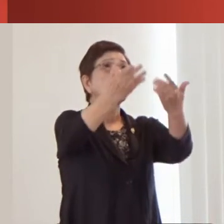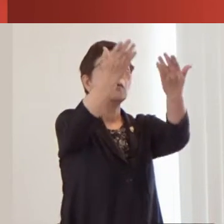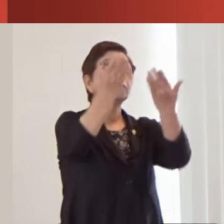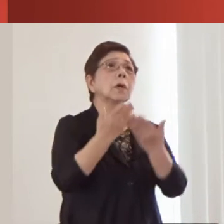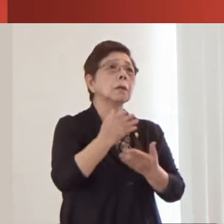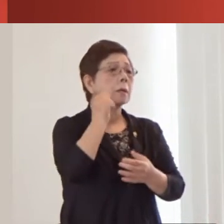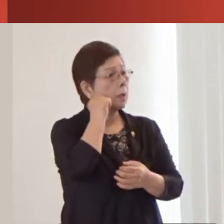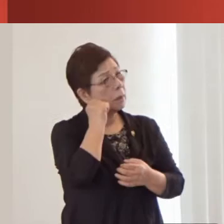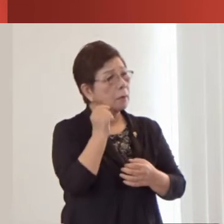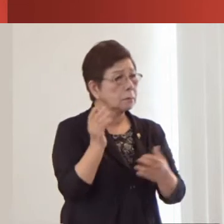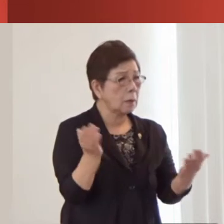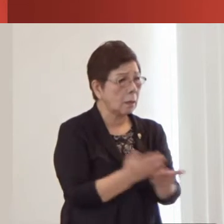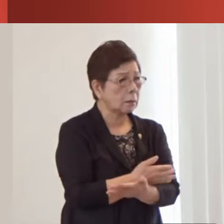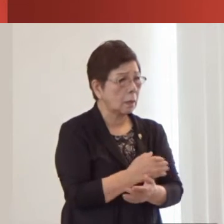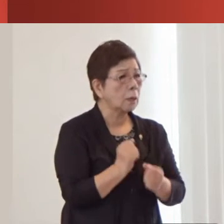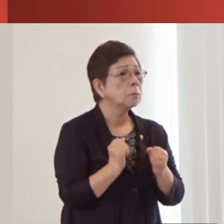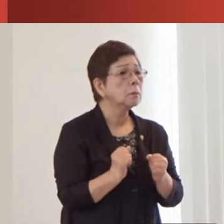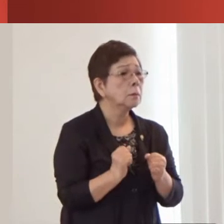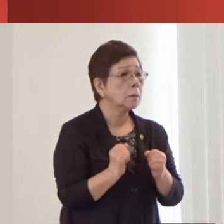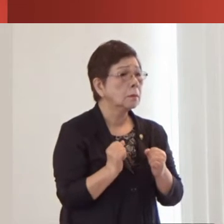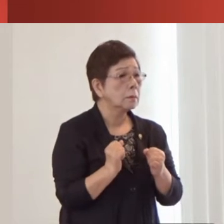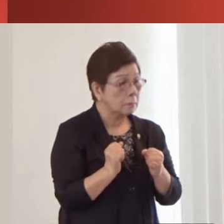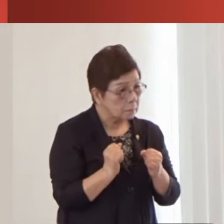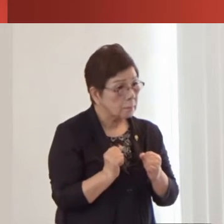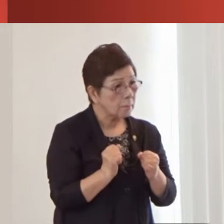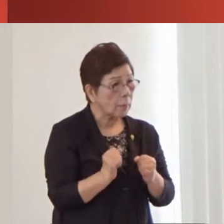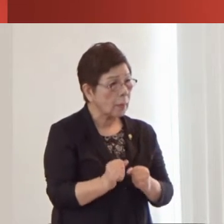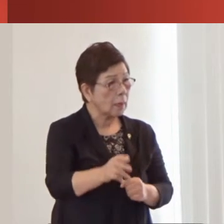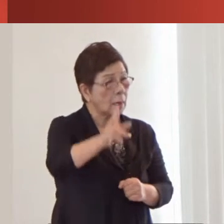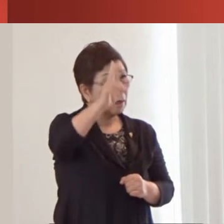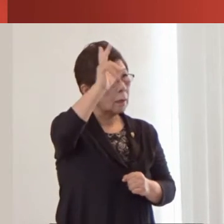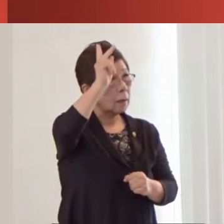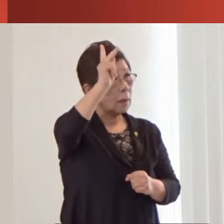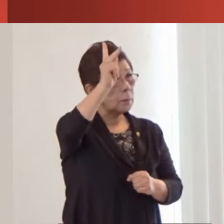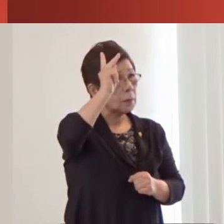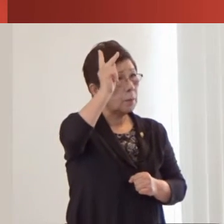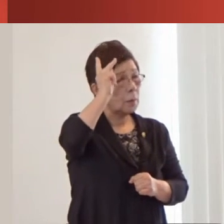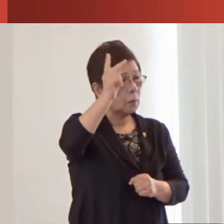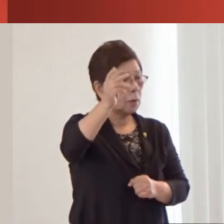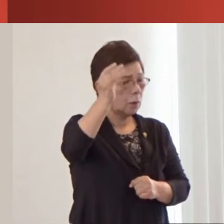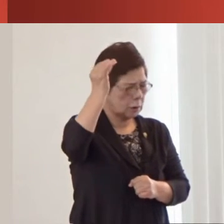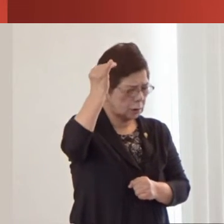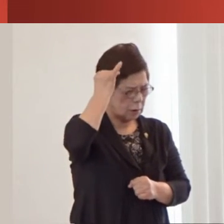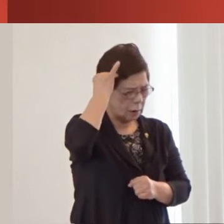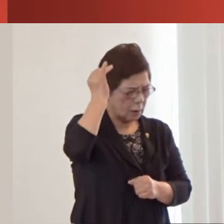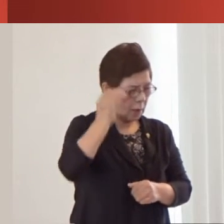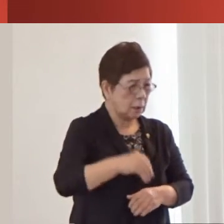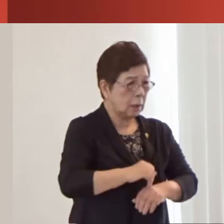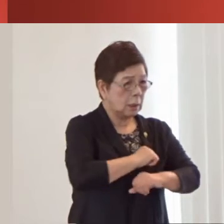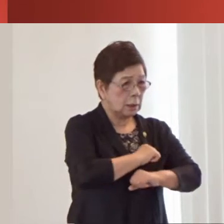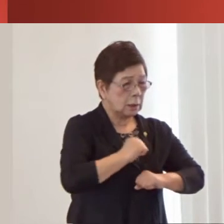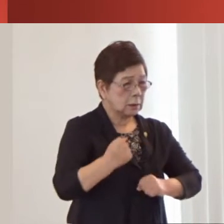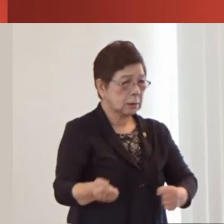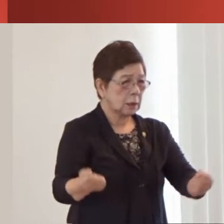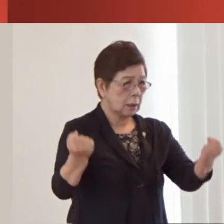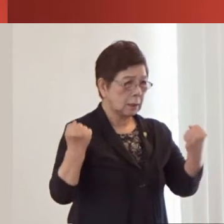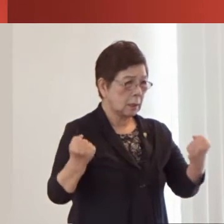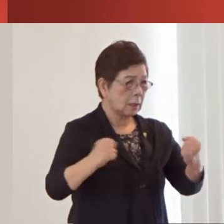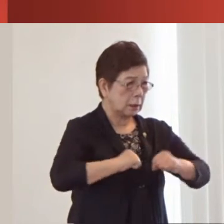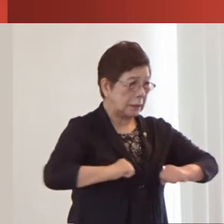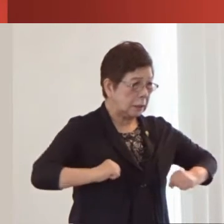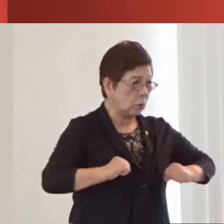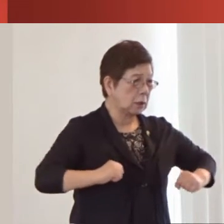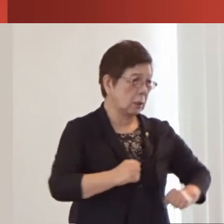神様の栄光というのは神の知恵であり、力であり、あるいは命であり、愛であり、